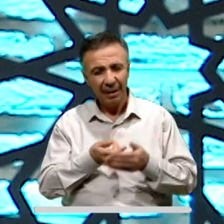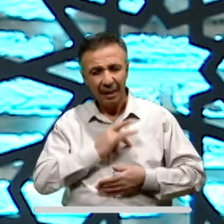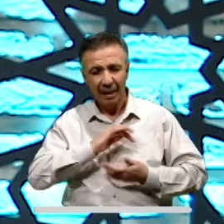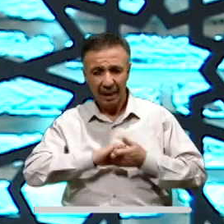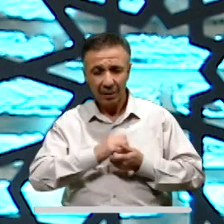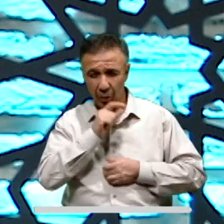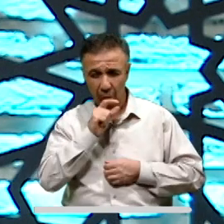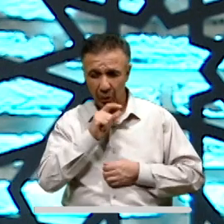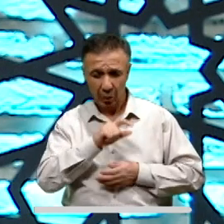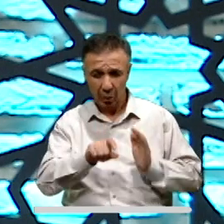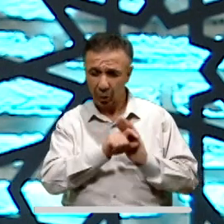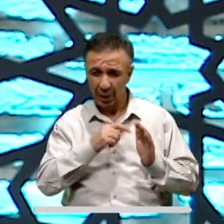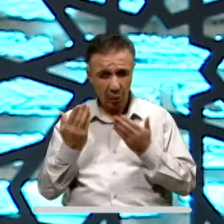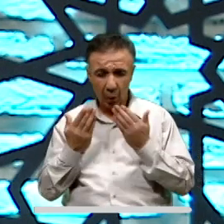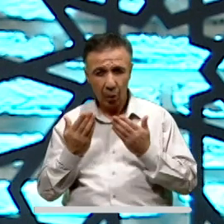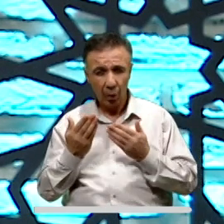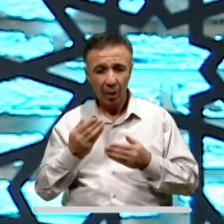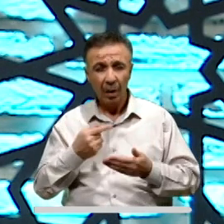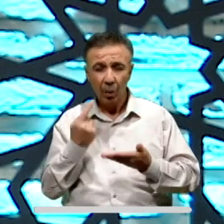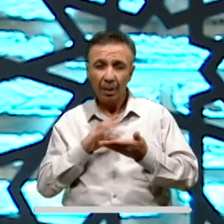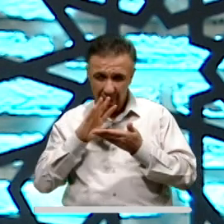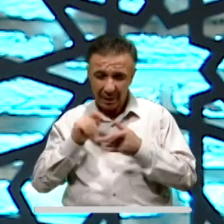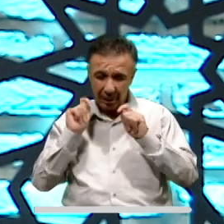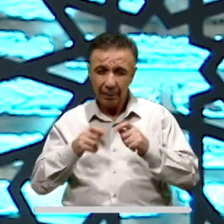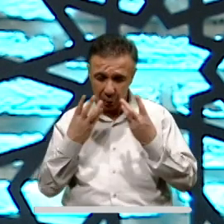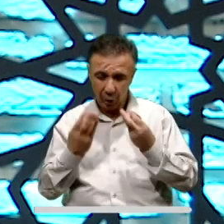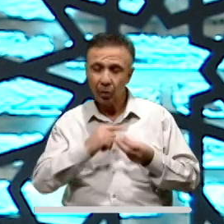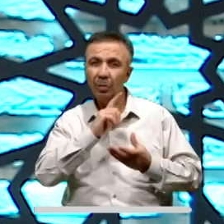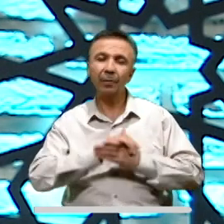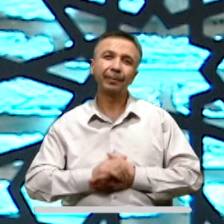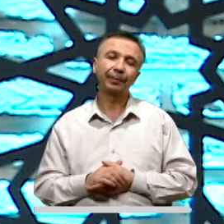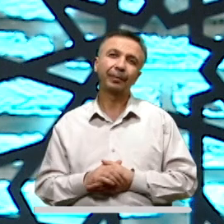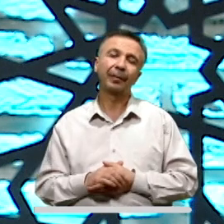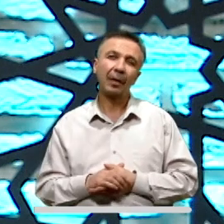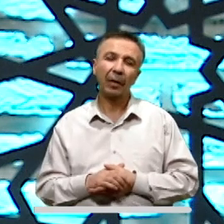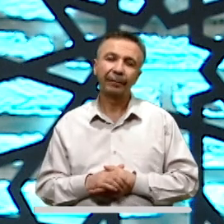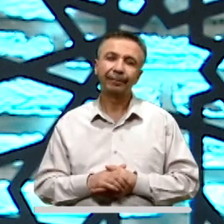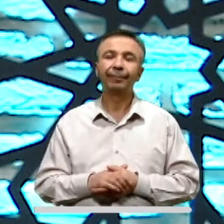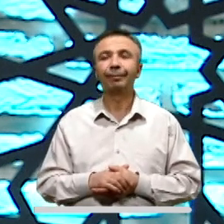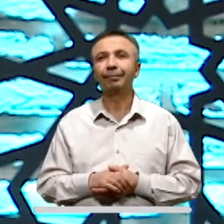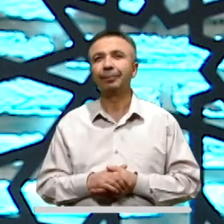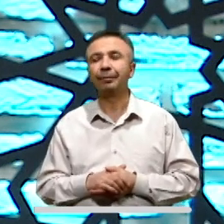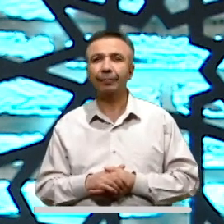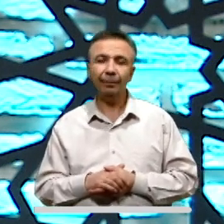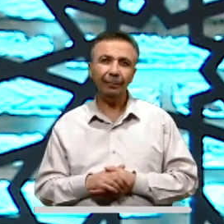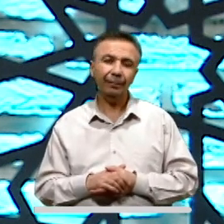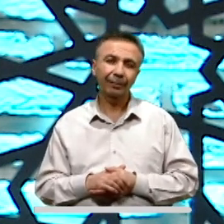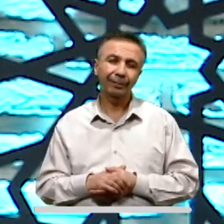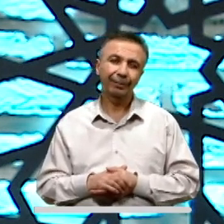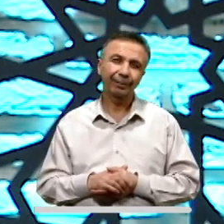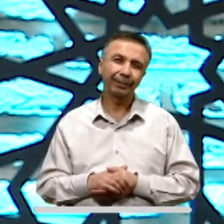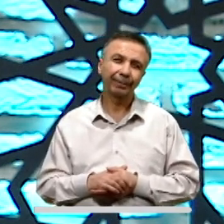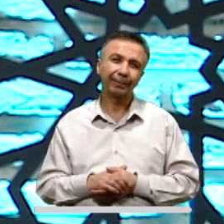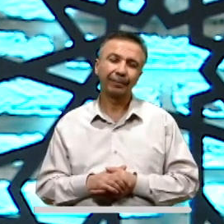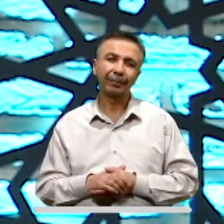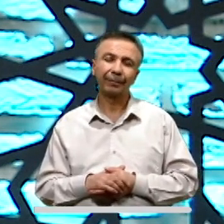Hanım. Cenab-ı Allah anneciğinize en kısa zamanda Kur'an-ı Kerim okumayı öğrenmeyi nasip etsin diyelim. Adana'ya selam ediyoruz.